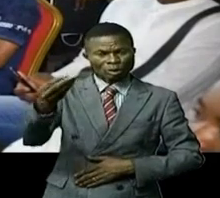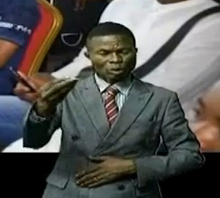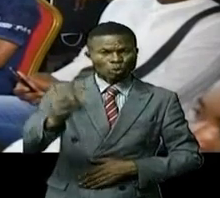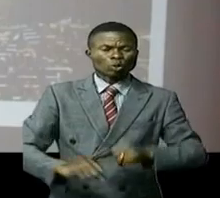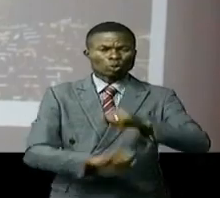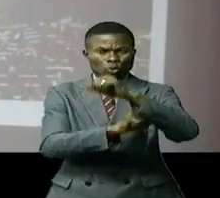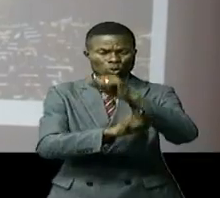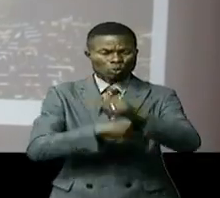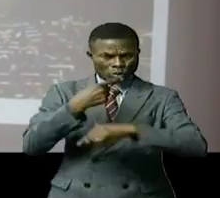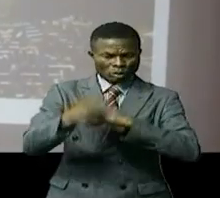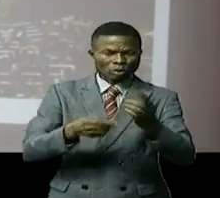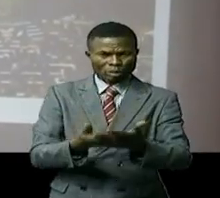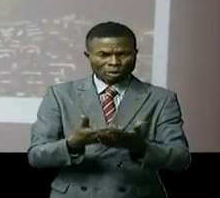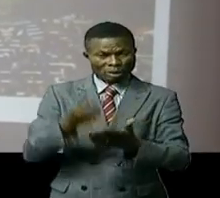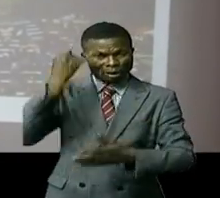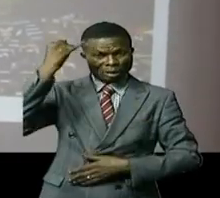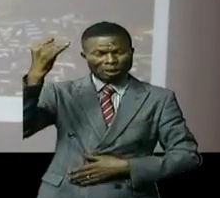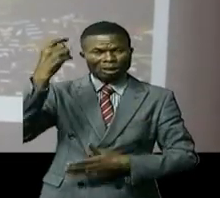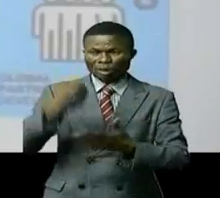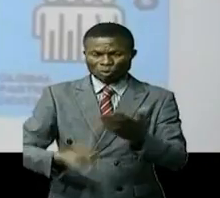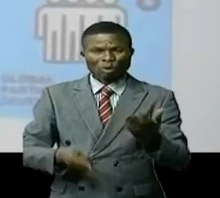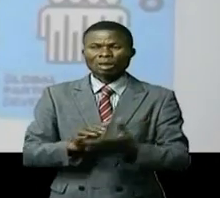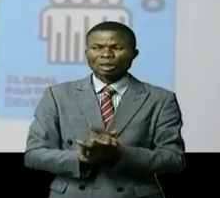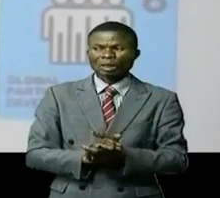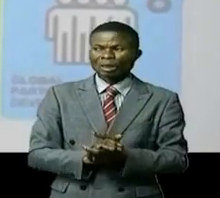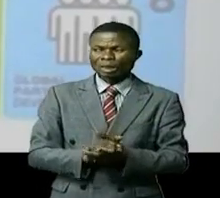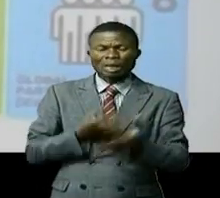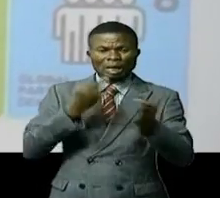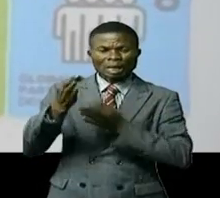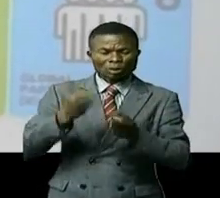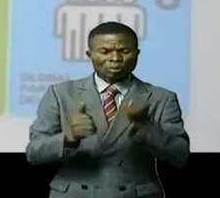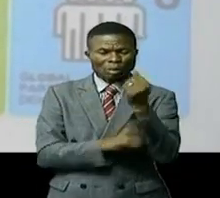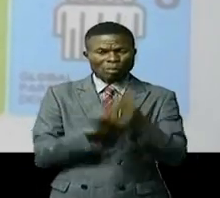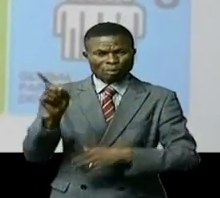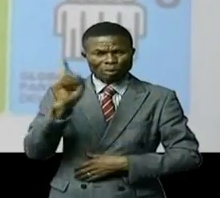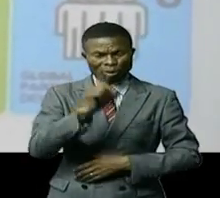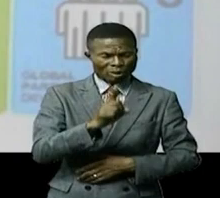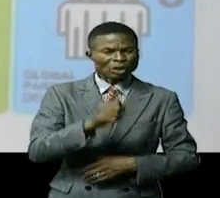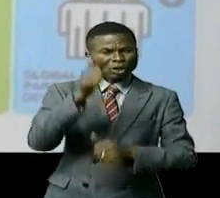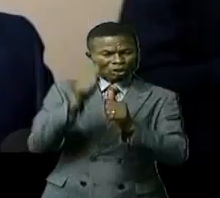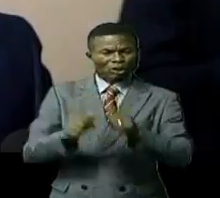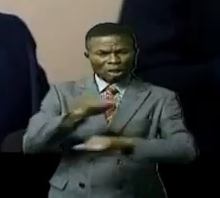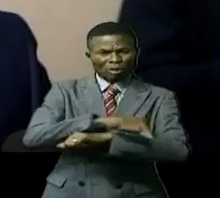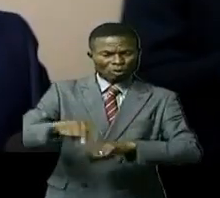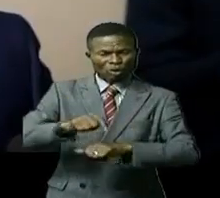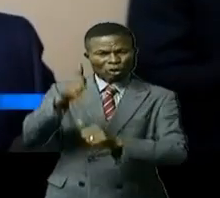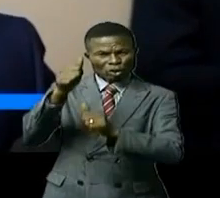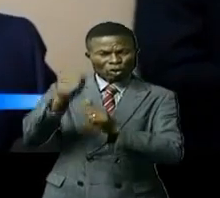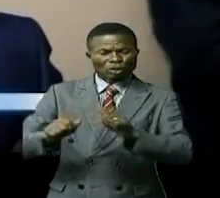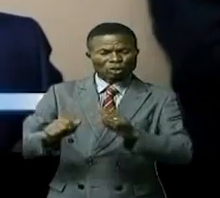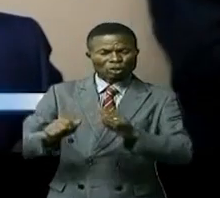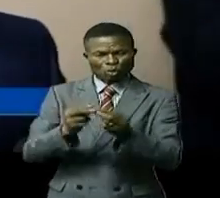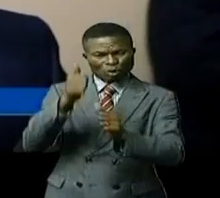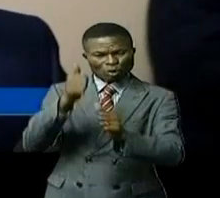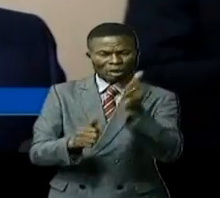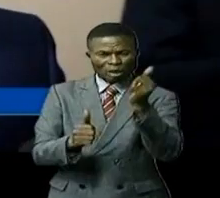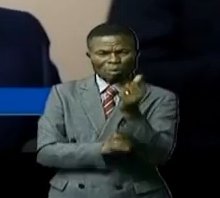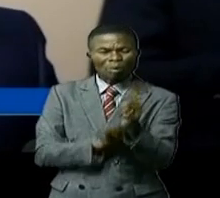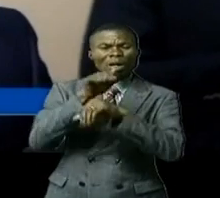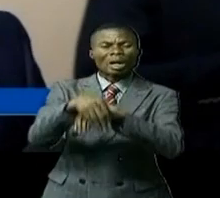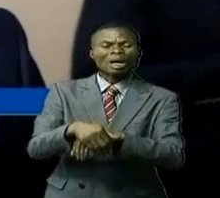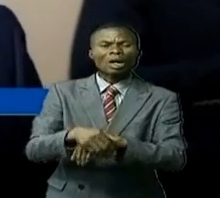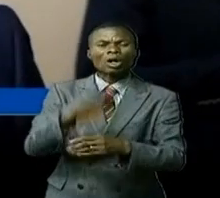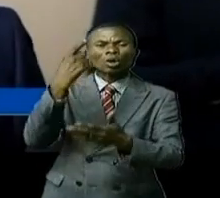de départ. L'idée c'était de pouvoir définir pour chacun, chaque instance, chaque structure, chaque personne, sa contribution